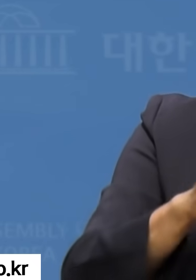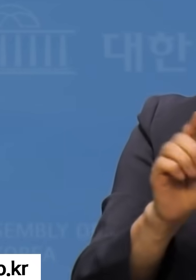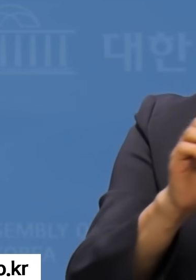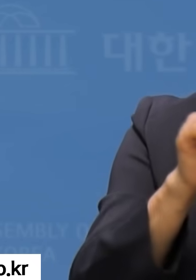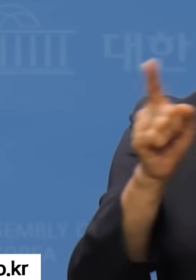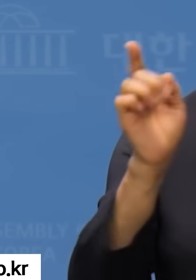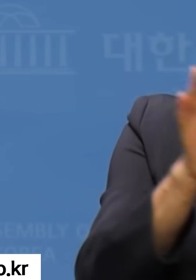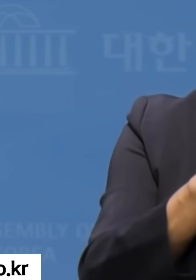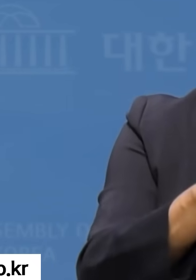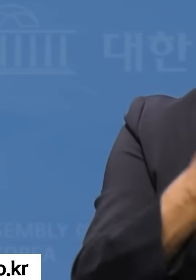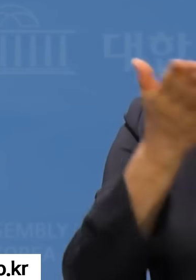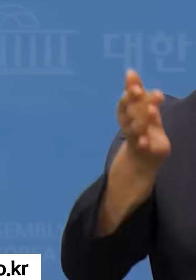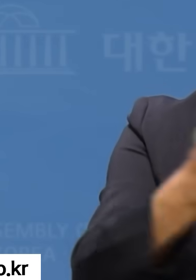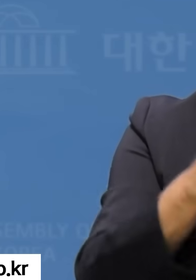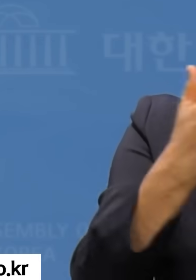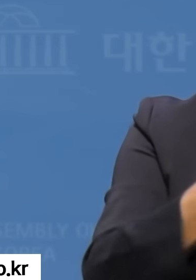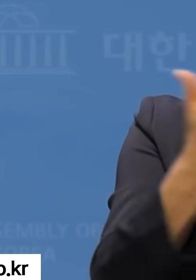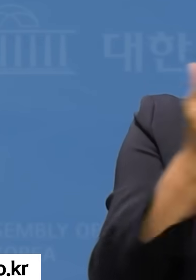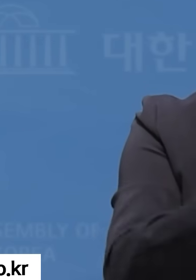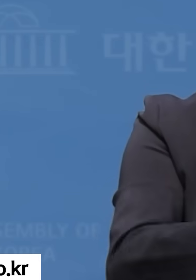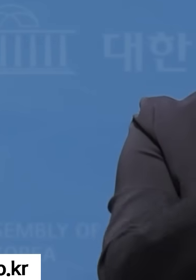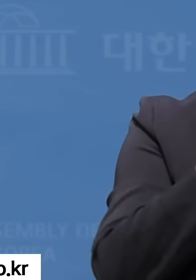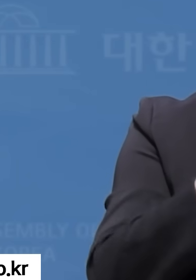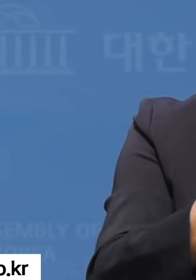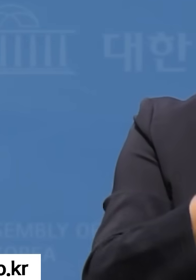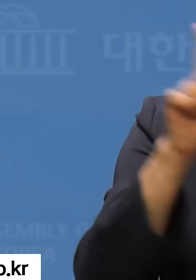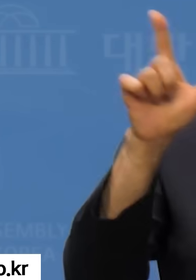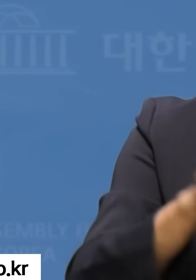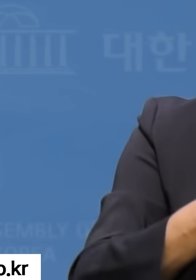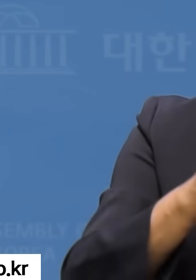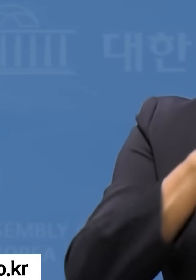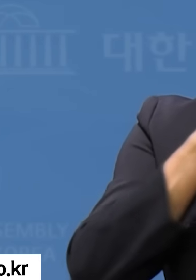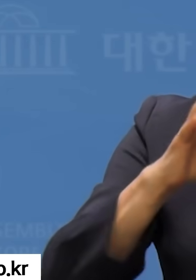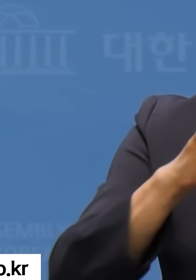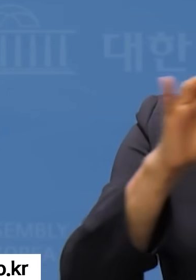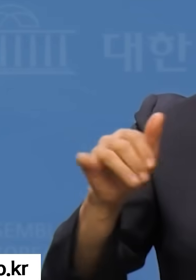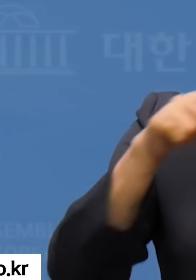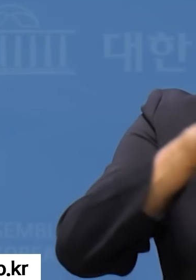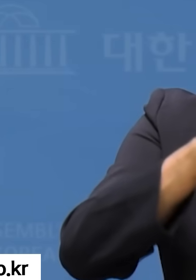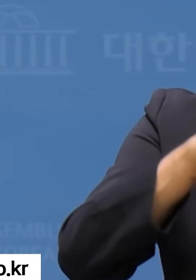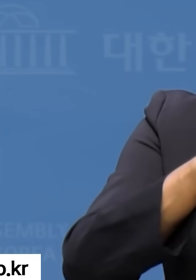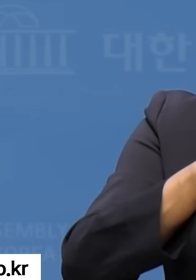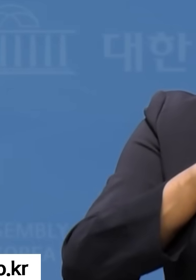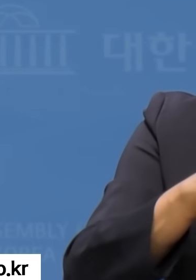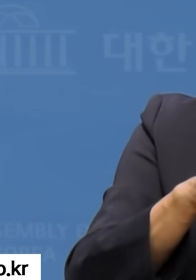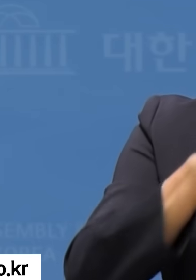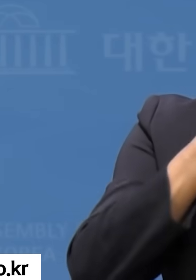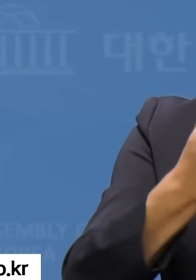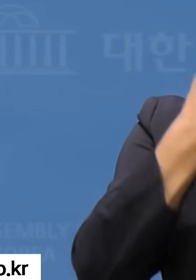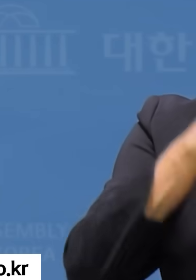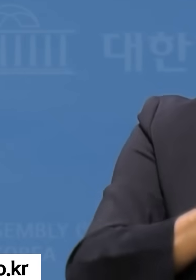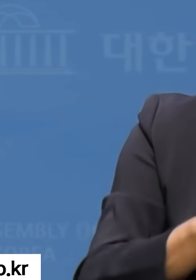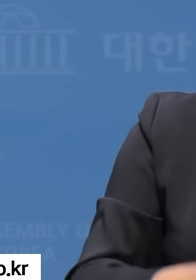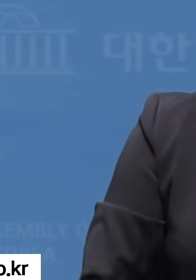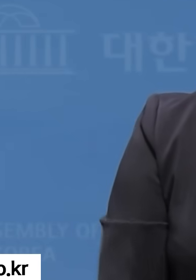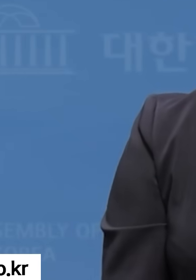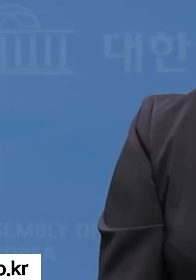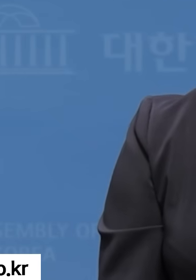맞장구를 치고 있는 이재명 민주당 대표의 모습은 정말로 국민으로서 아연 실색해야 합니다.